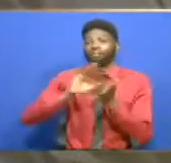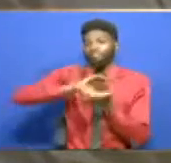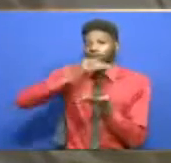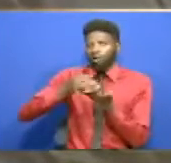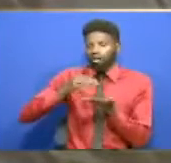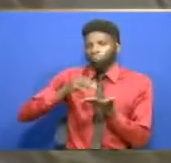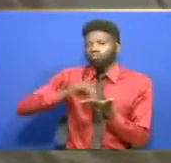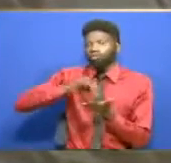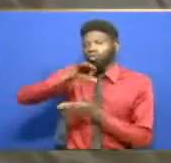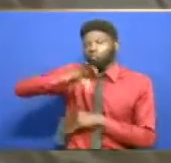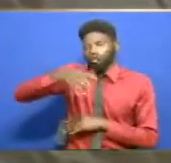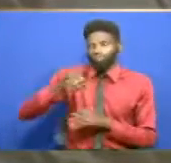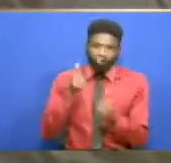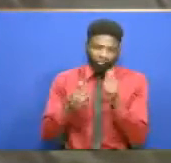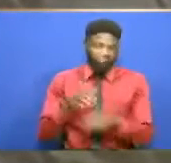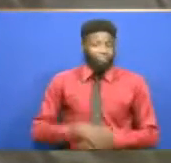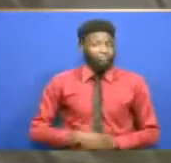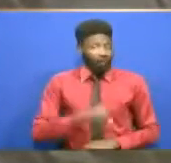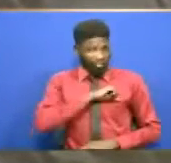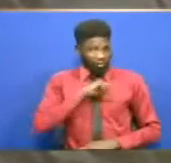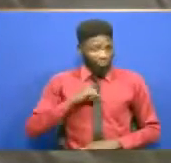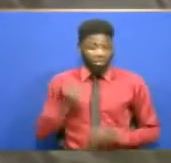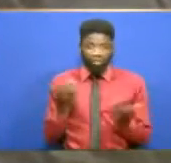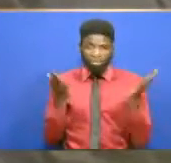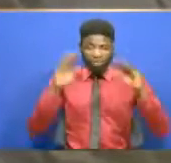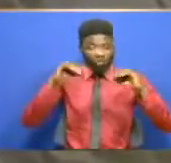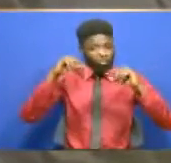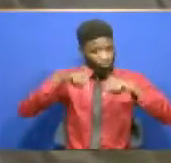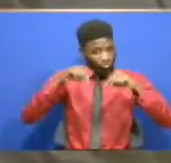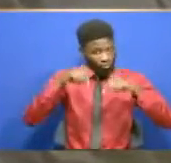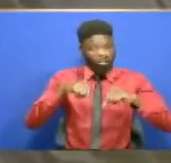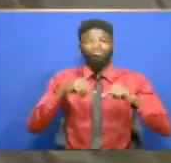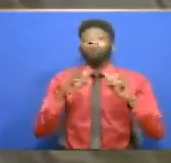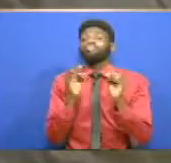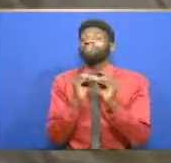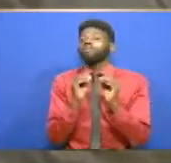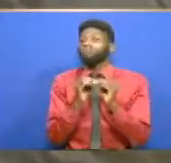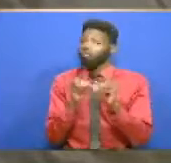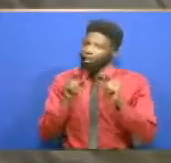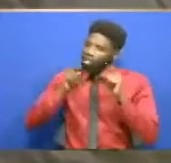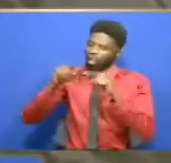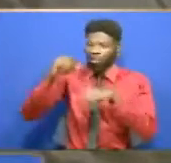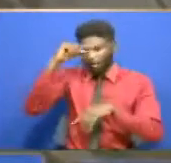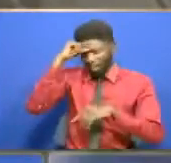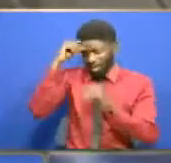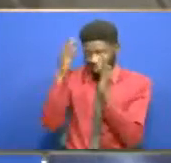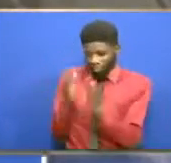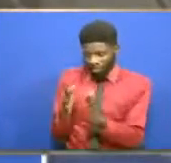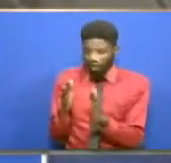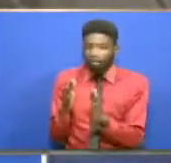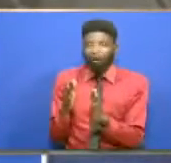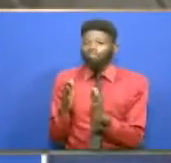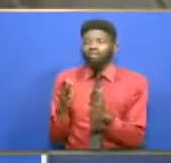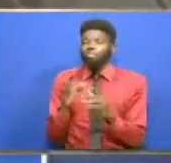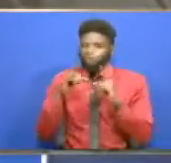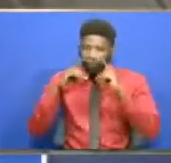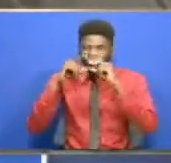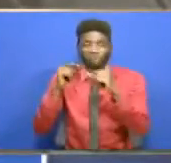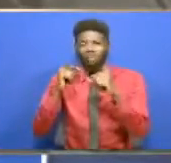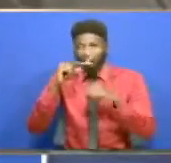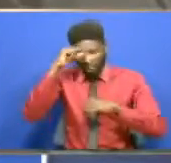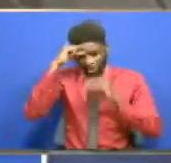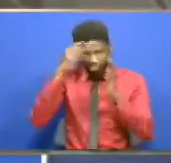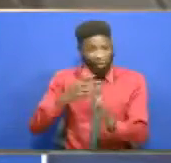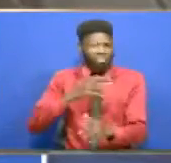walirejelea vikao vyao leo baada ya likizo fupi waliwashutumu magavana kwa tisho lao wakisema hawana uwezo wa kisheria